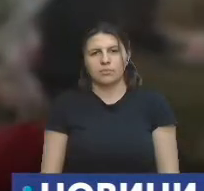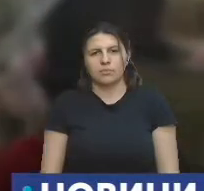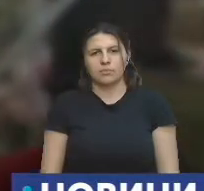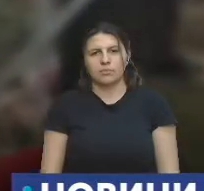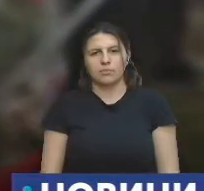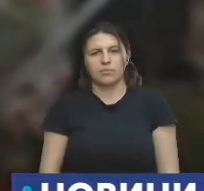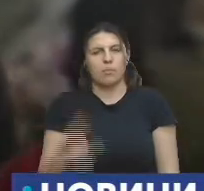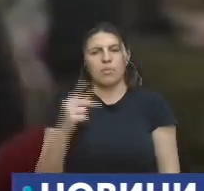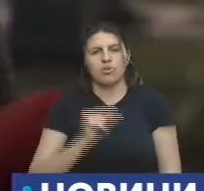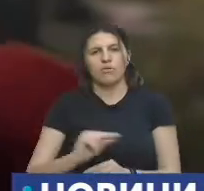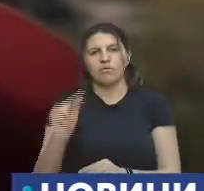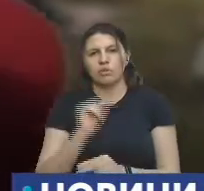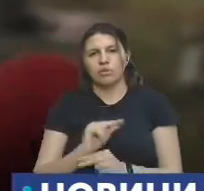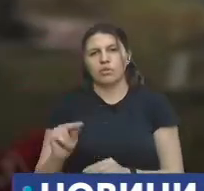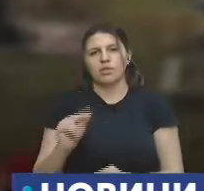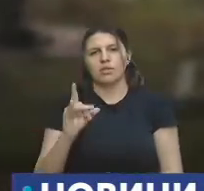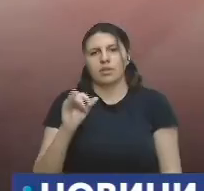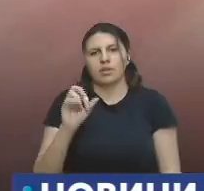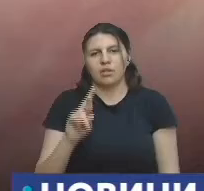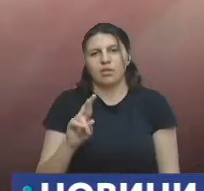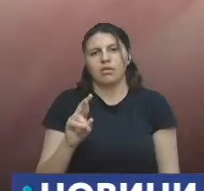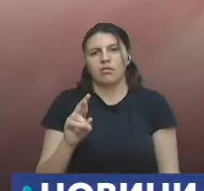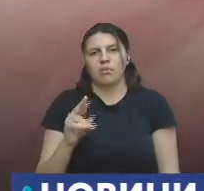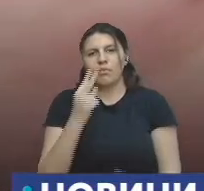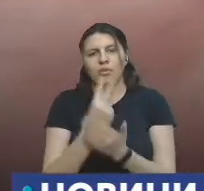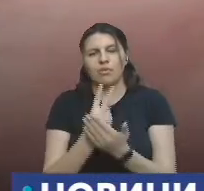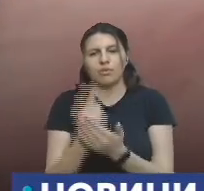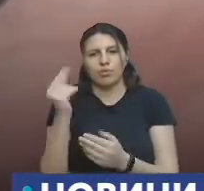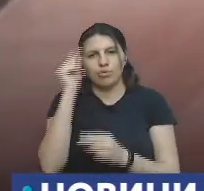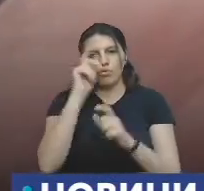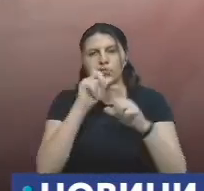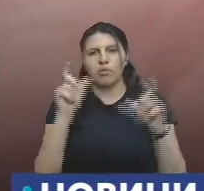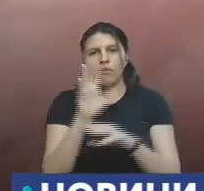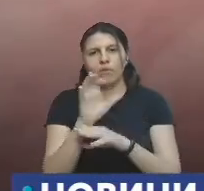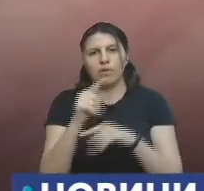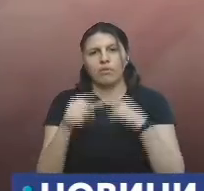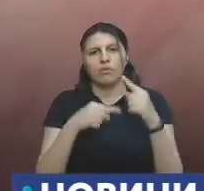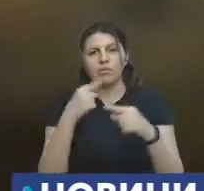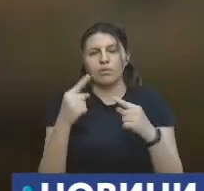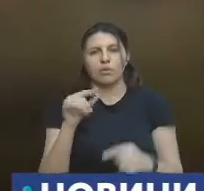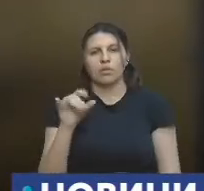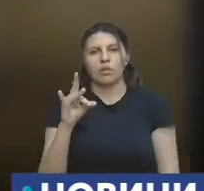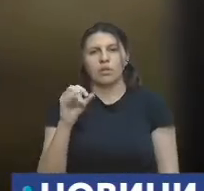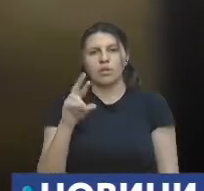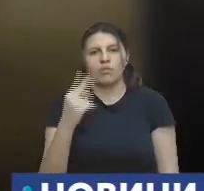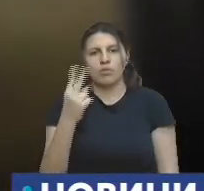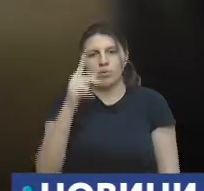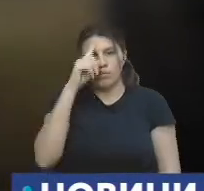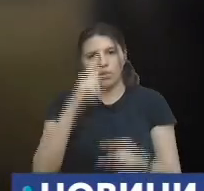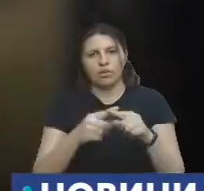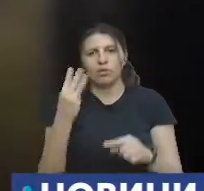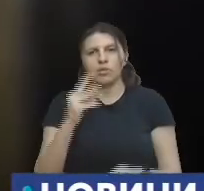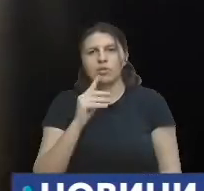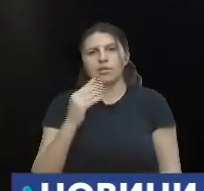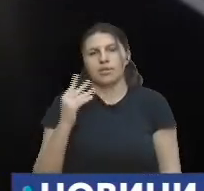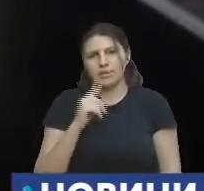Перша вчителька Сергія Михальчука Ольга Науменко показує його шкільне фото. Говорить, у Сергія двоє братів та троє сестер. Він був